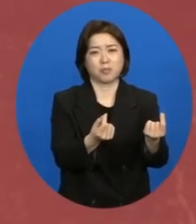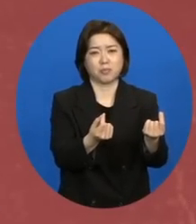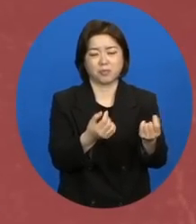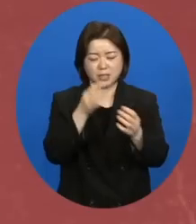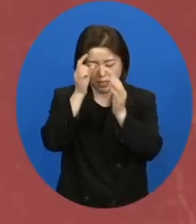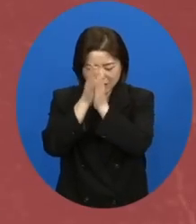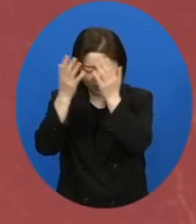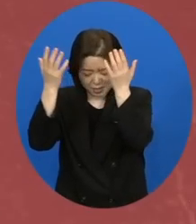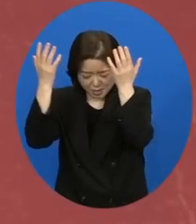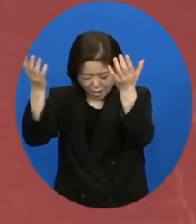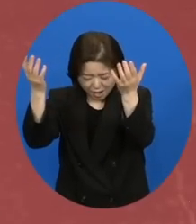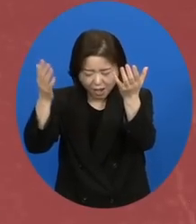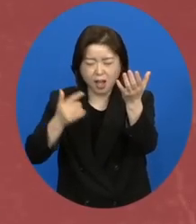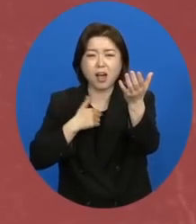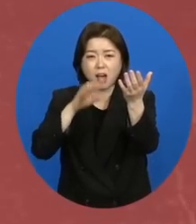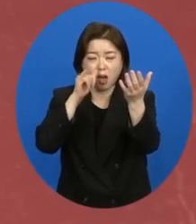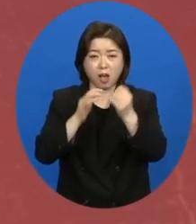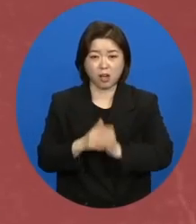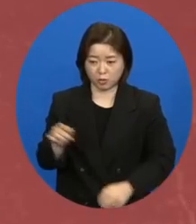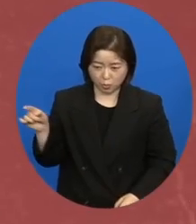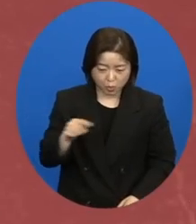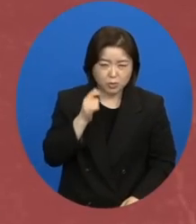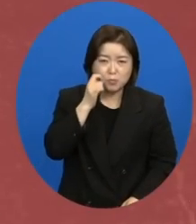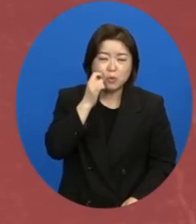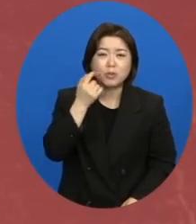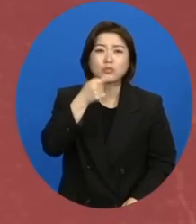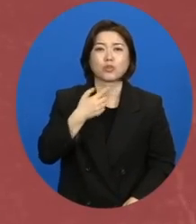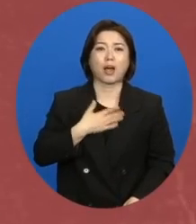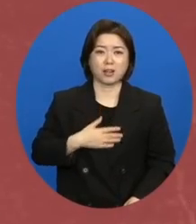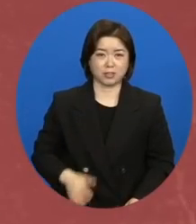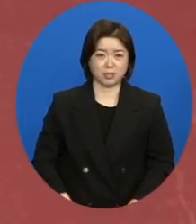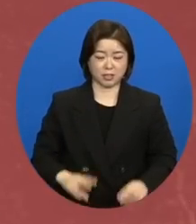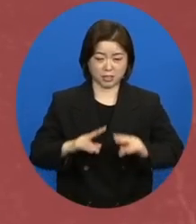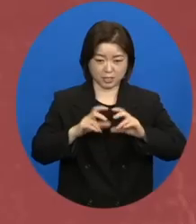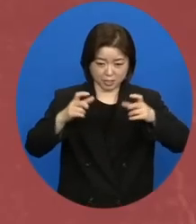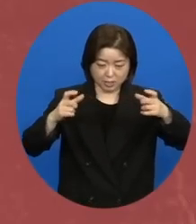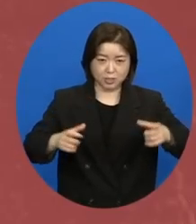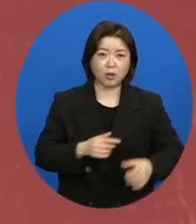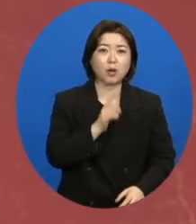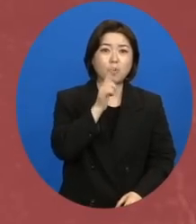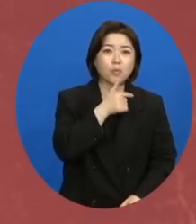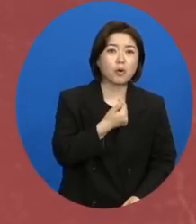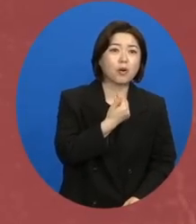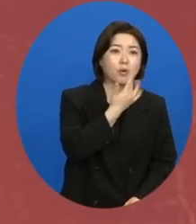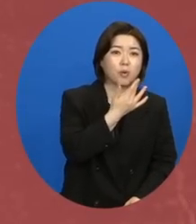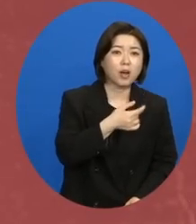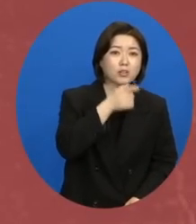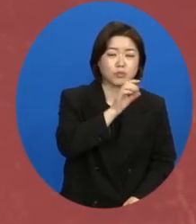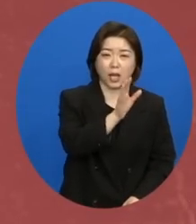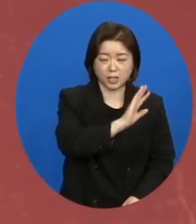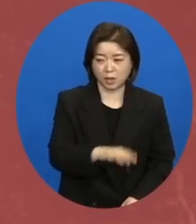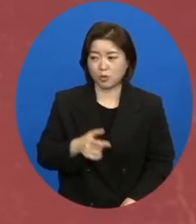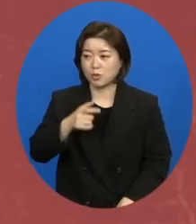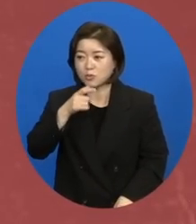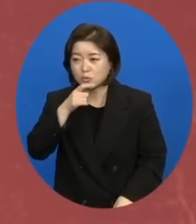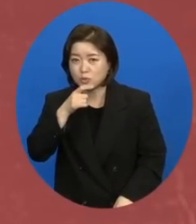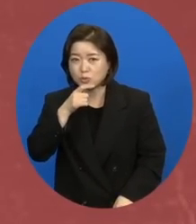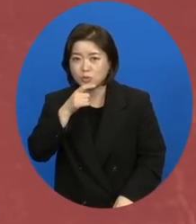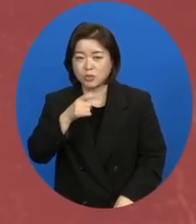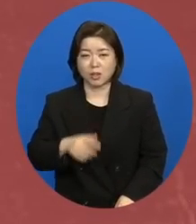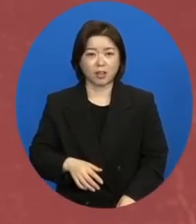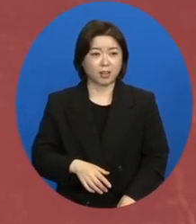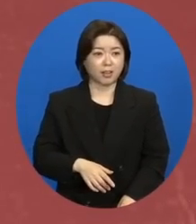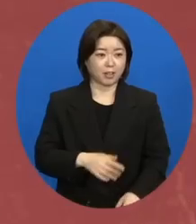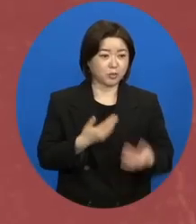그래서 못 올 줄 알았어요. 다행히 성남 지방이 월, 화, 수 안 하고 수목금에 하는 바람에 수요일을 목이 풀려서